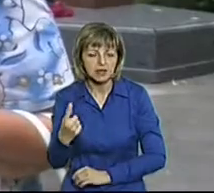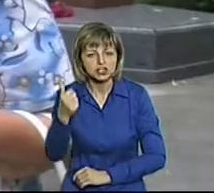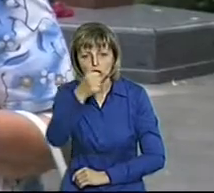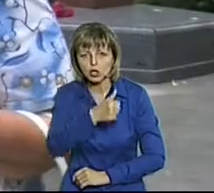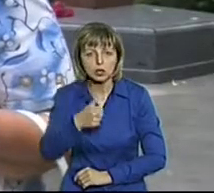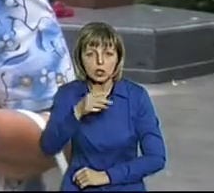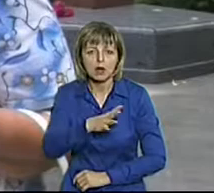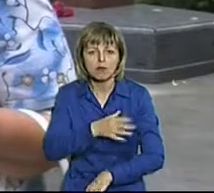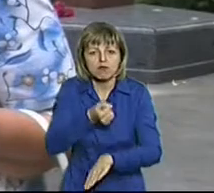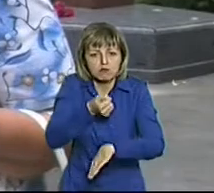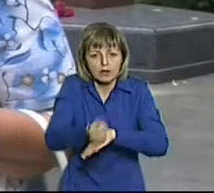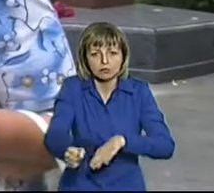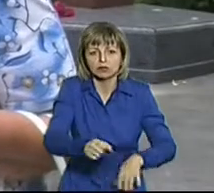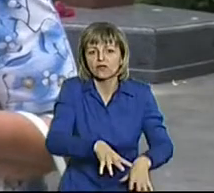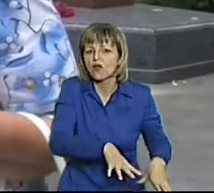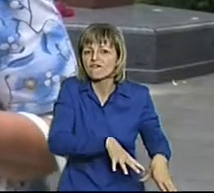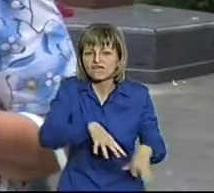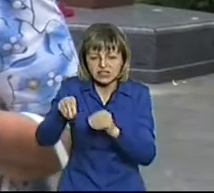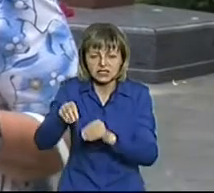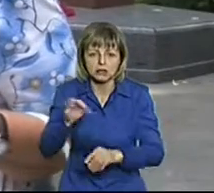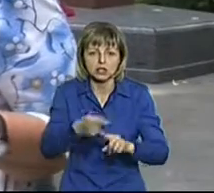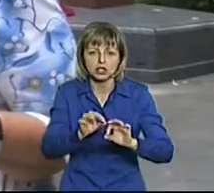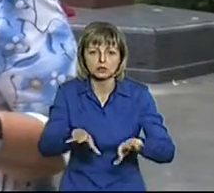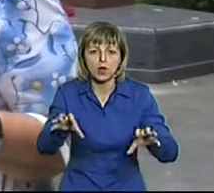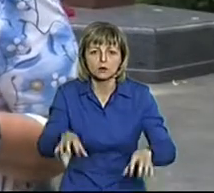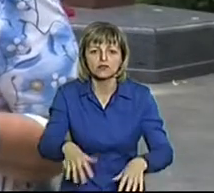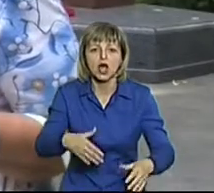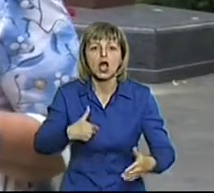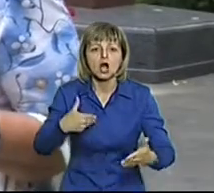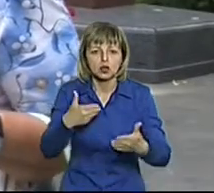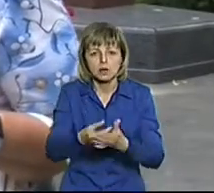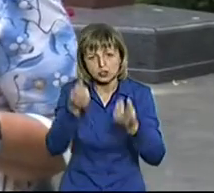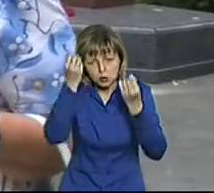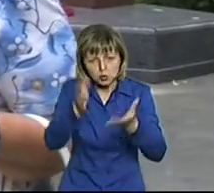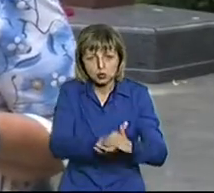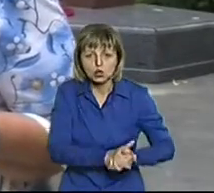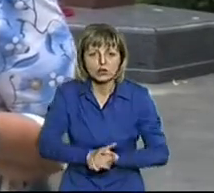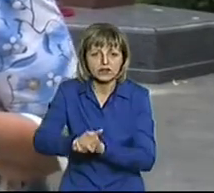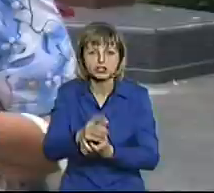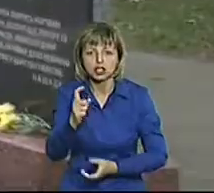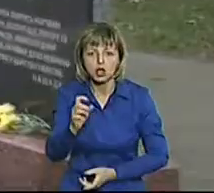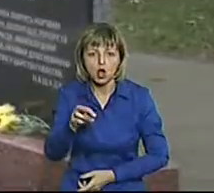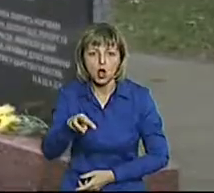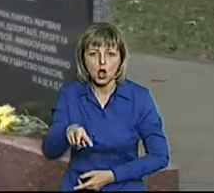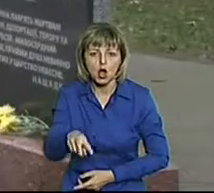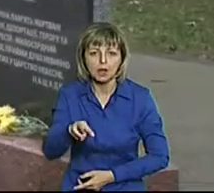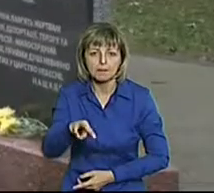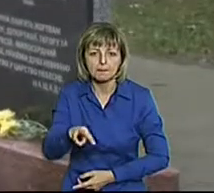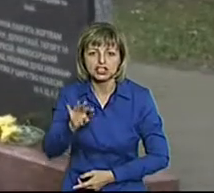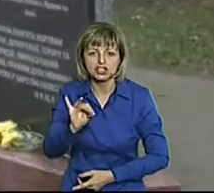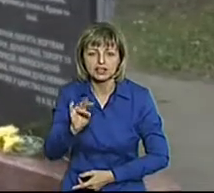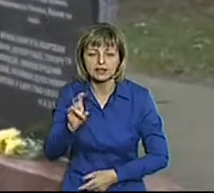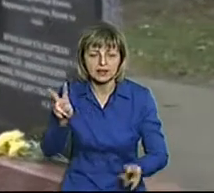1944-1951 роках був примусово виселений. Про це розповіла голова громадського культурного товариства «Холмщина» Ніна Бачинська. Своїми